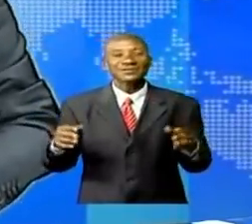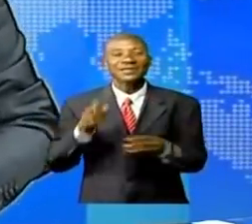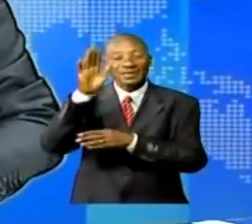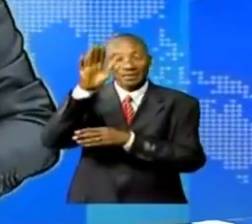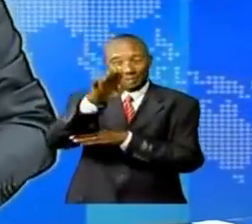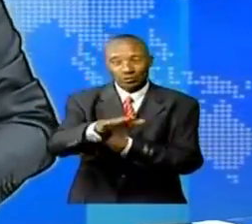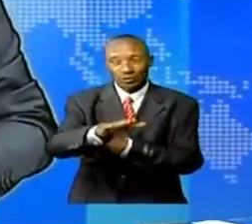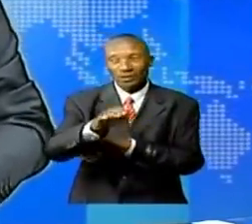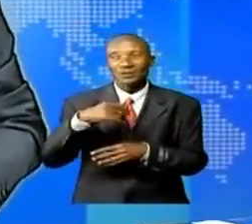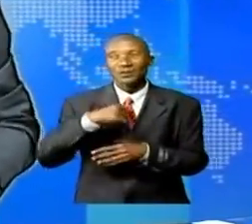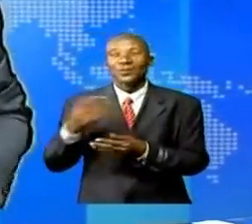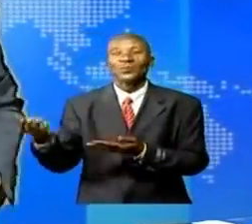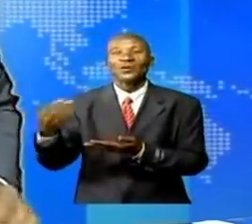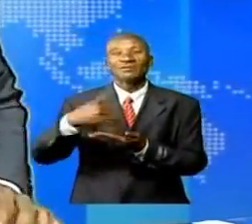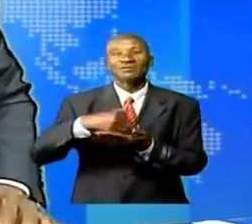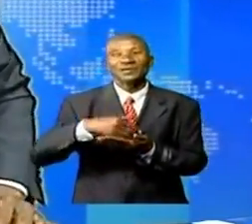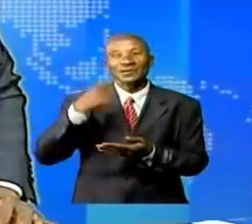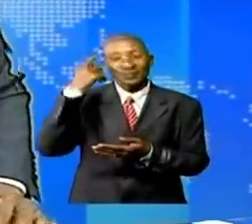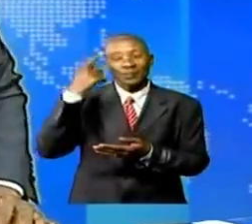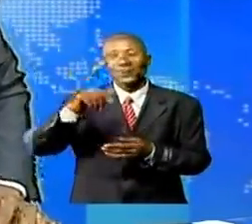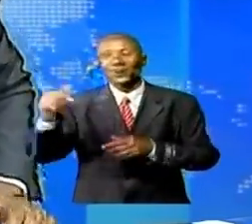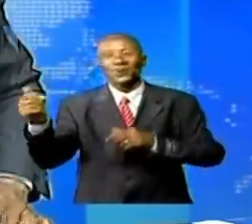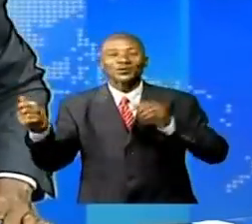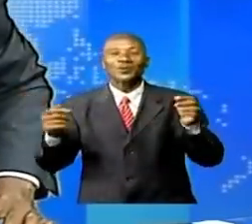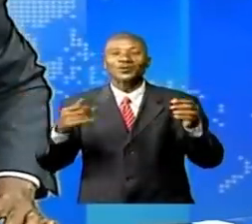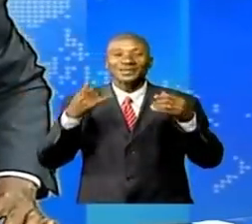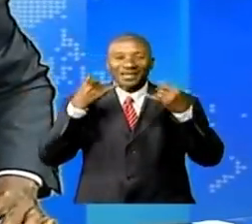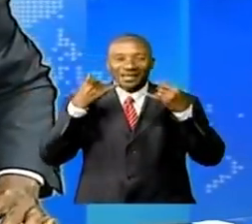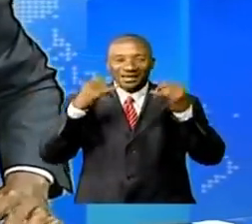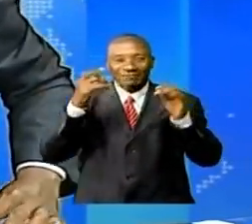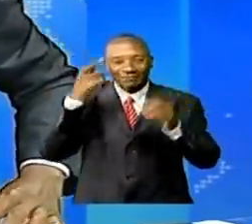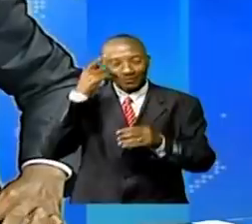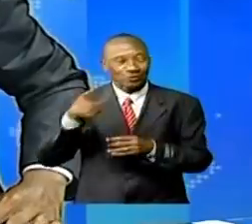a connu le concours rédactionnel de Dorcas